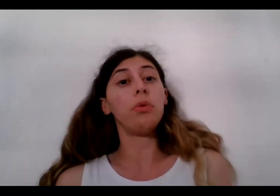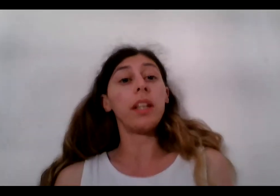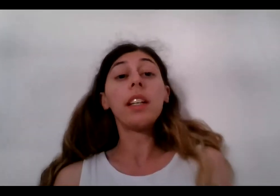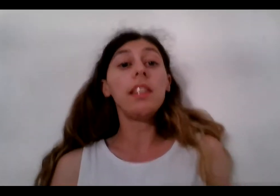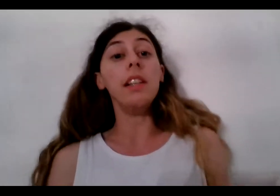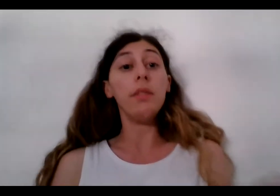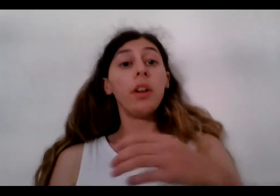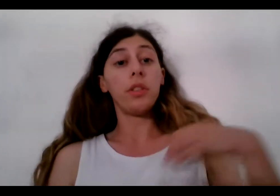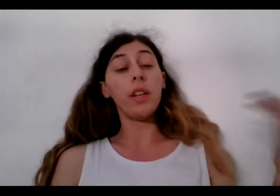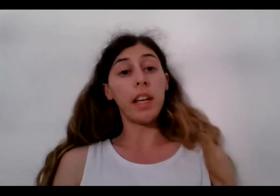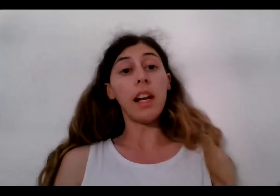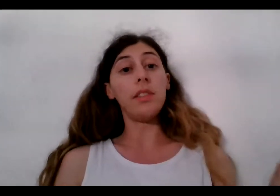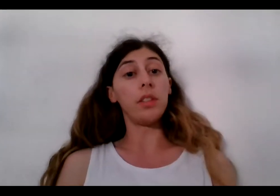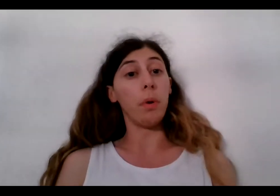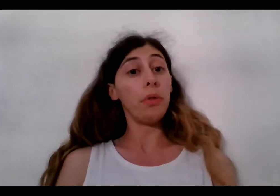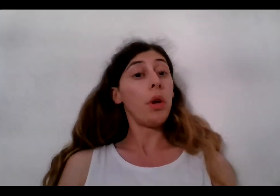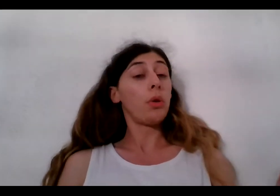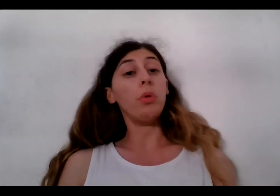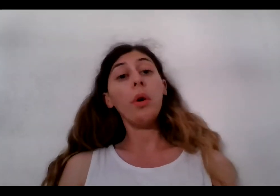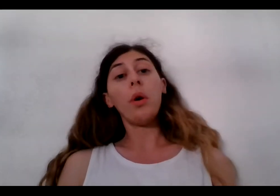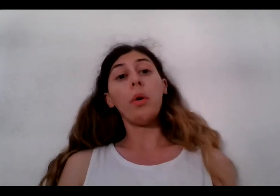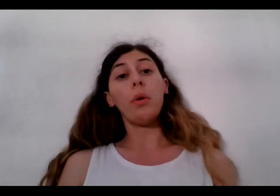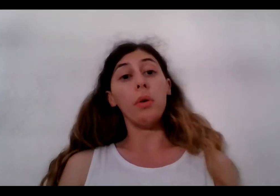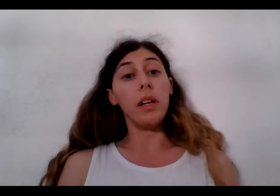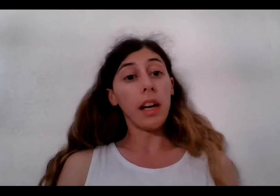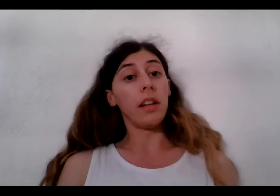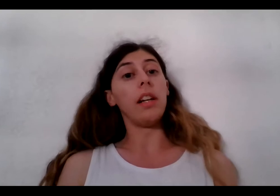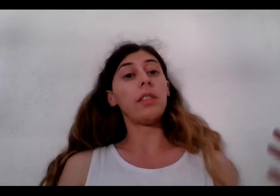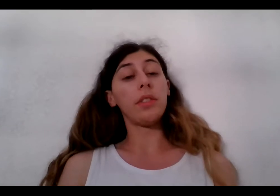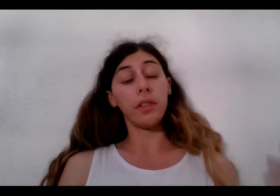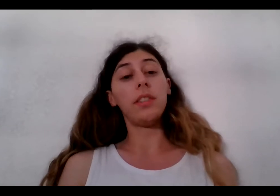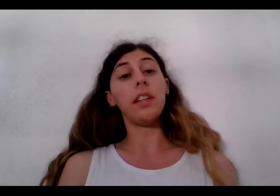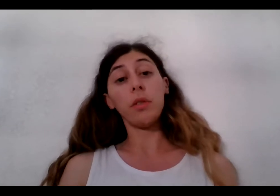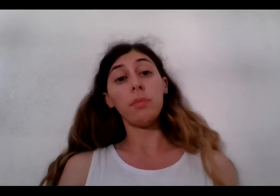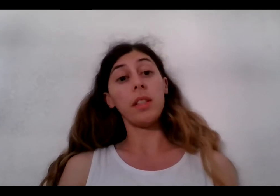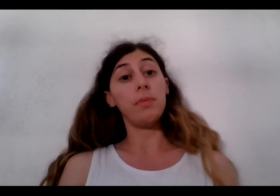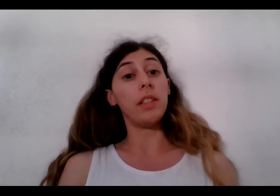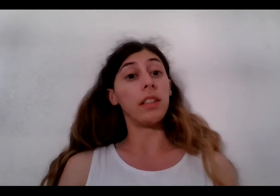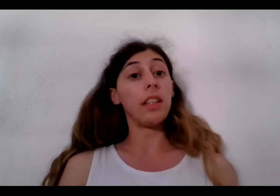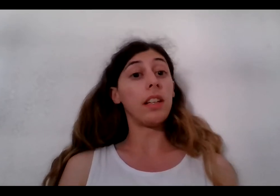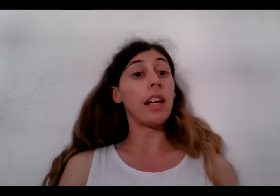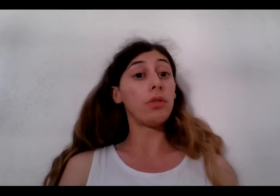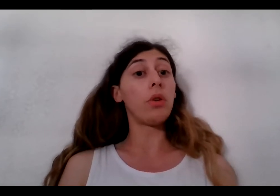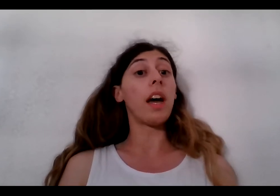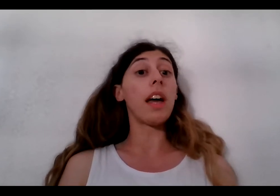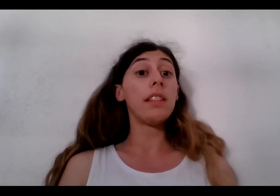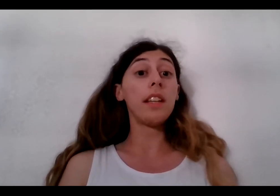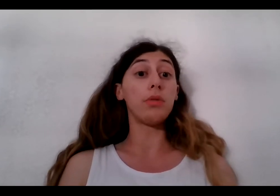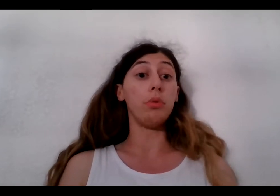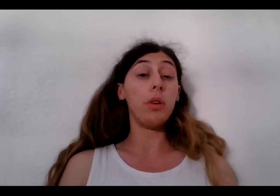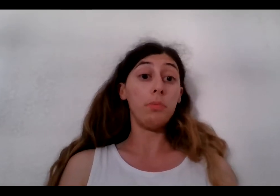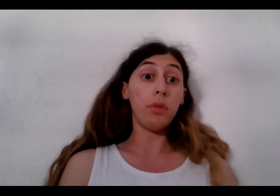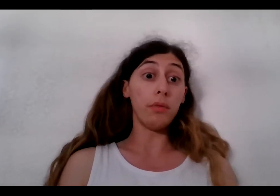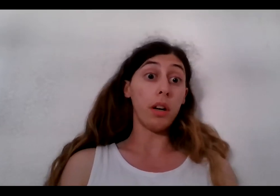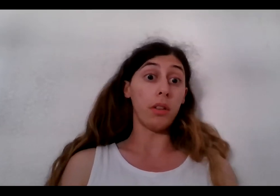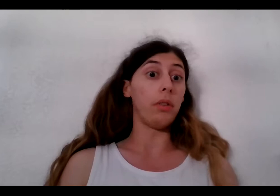personnes. Elles ont écrit des livres dans lesquels elles exposent que la transidentité étant une maladie psychiatrique, la seule